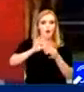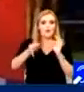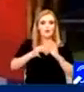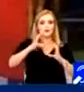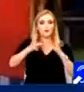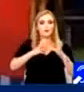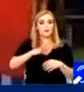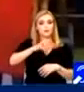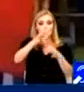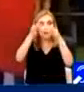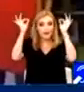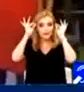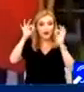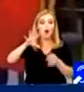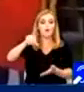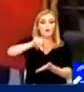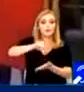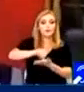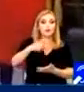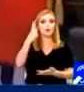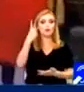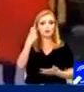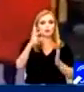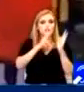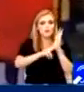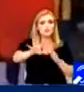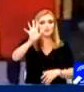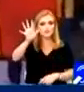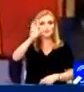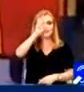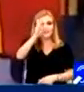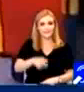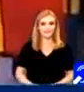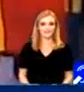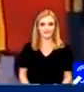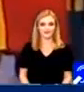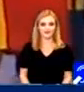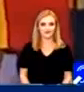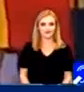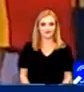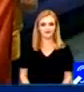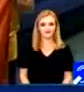s-a desfășurat în Mexic și a reunit participanți din 175 de țări.